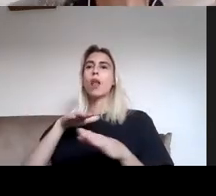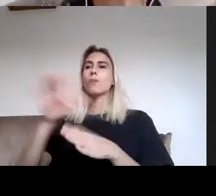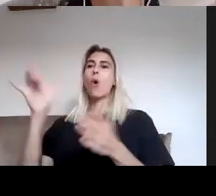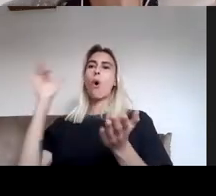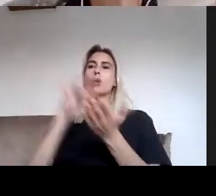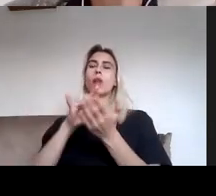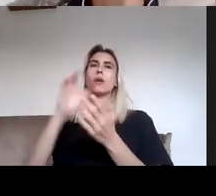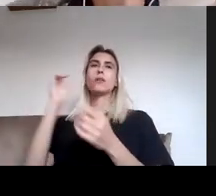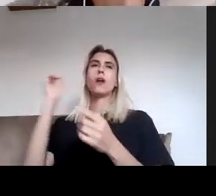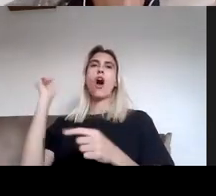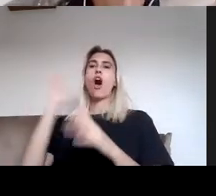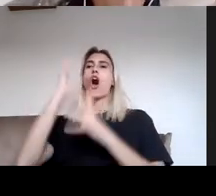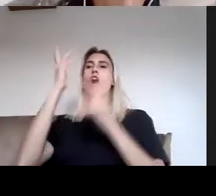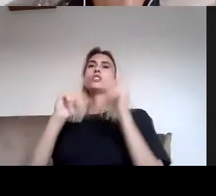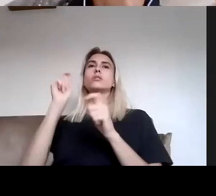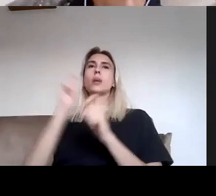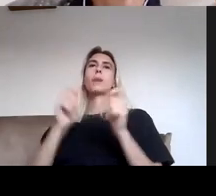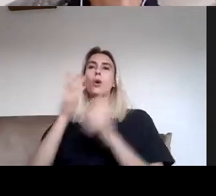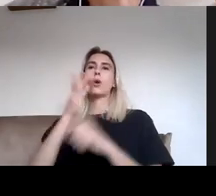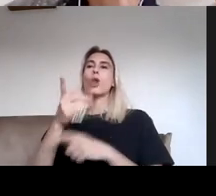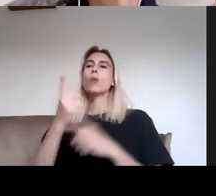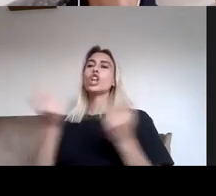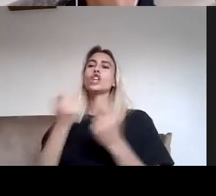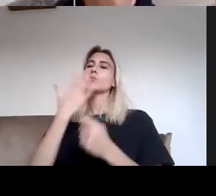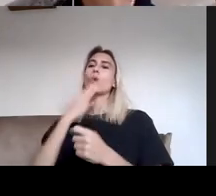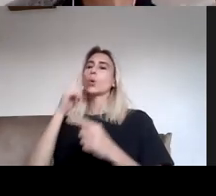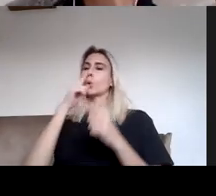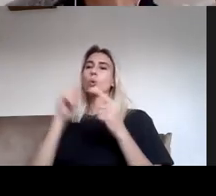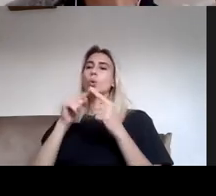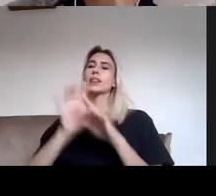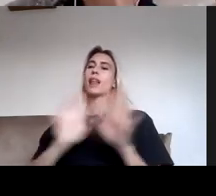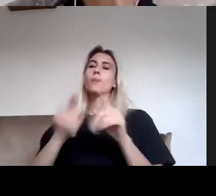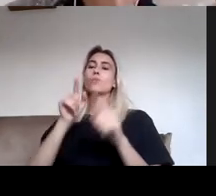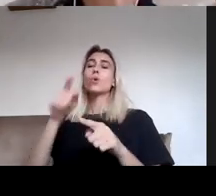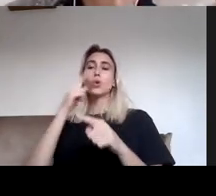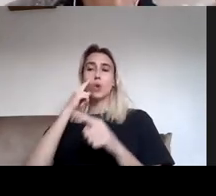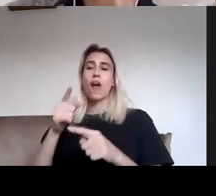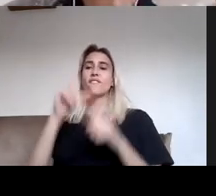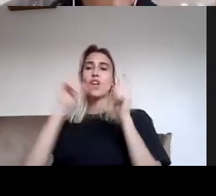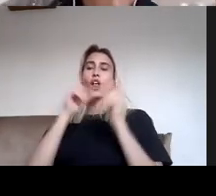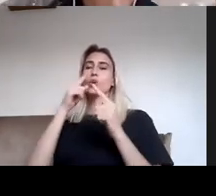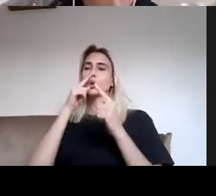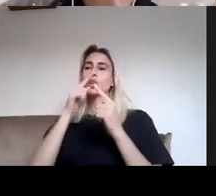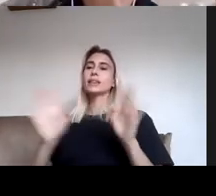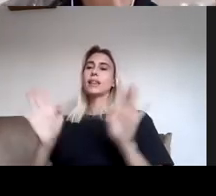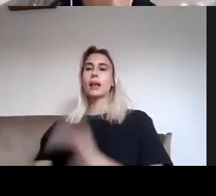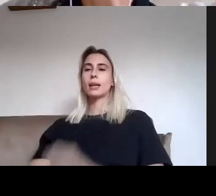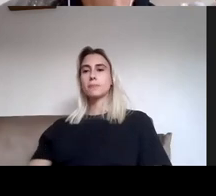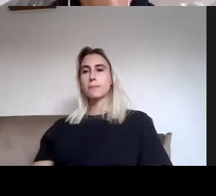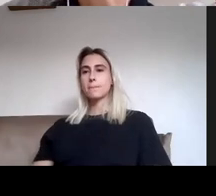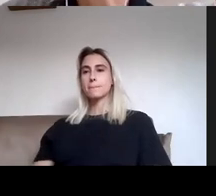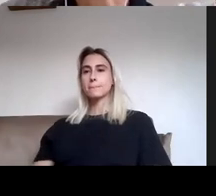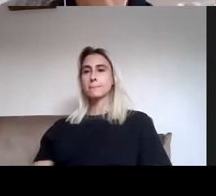peyzaj yapılıyor. Böyle bir çalışma yok. Uygun bir çalışma değil ki buradaki örnekte de bu fotoğrafta da görüyoruz. Gerçekten